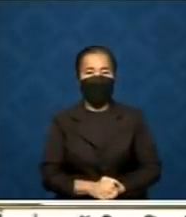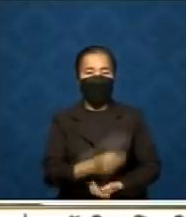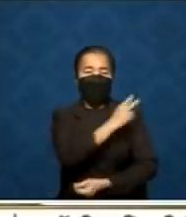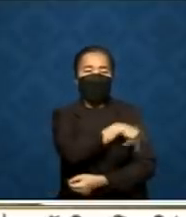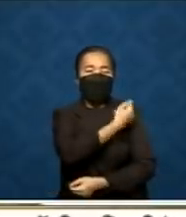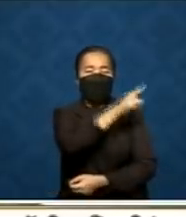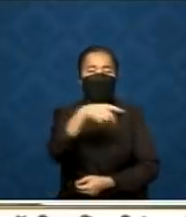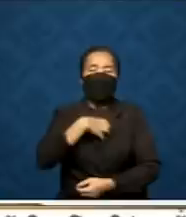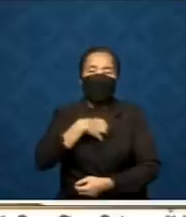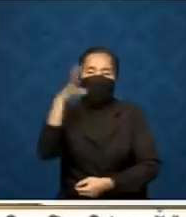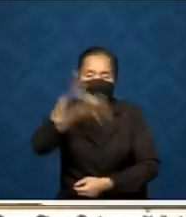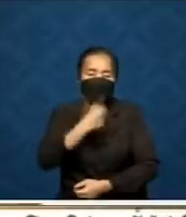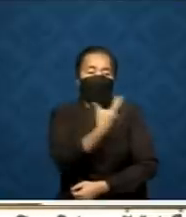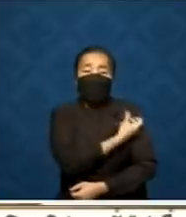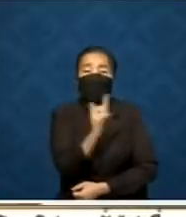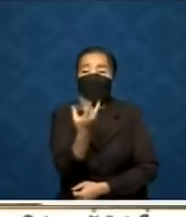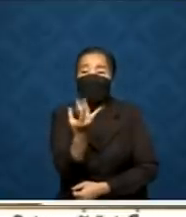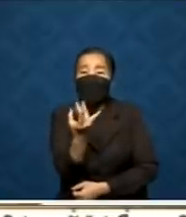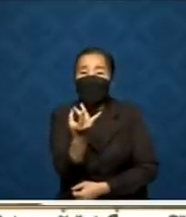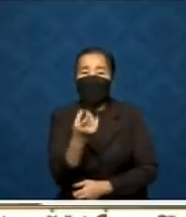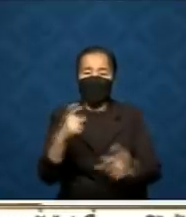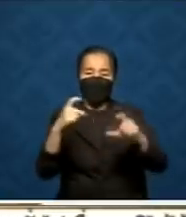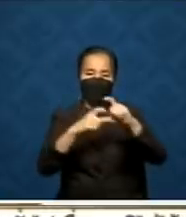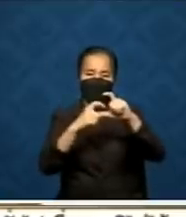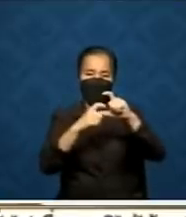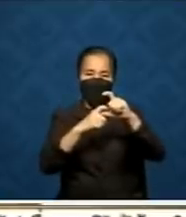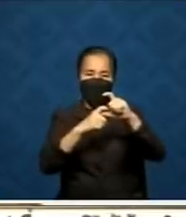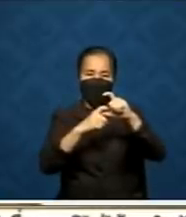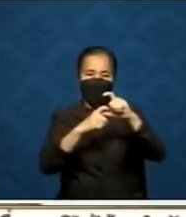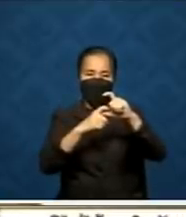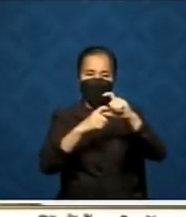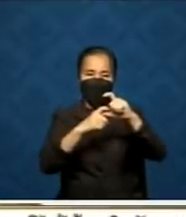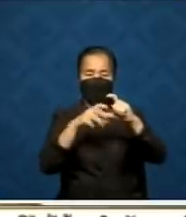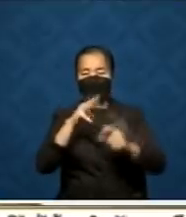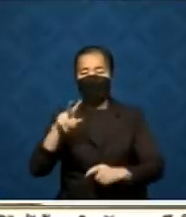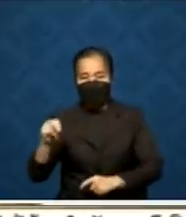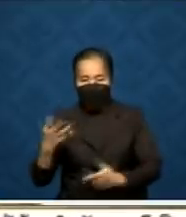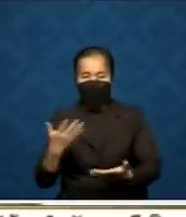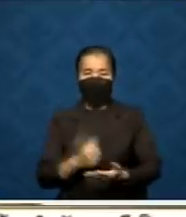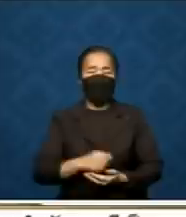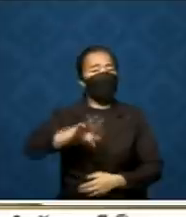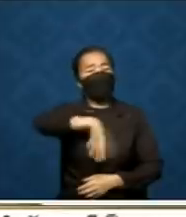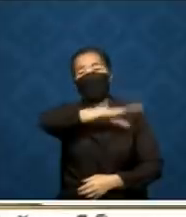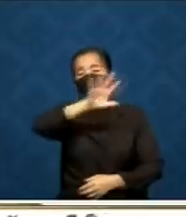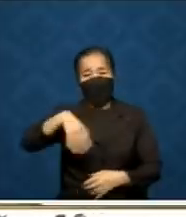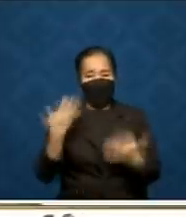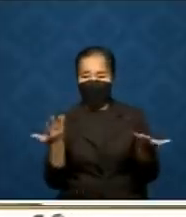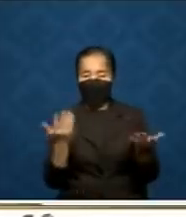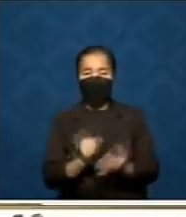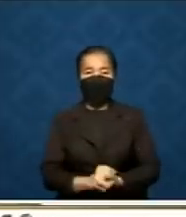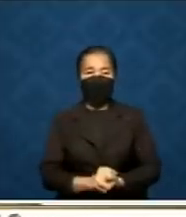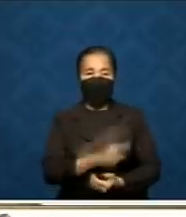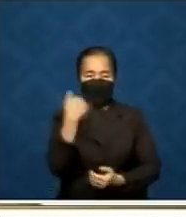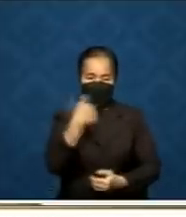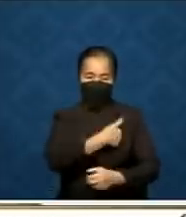อะไรมีไฟเชอฟานาดูทั้งหมดแก่แล้วเขาไม่